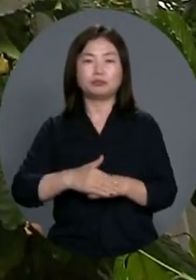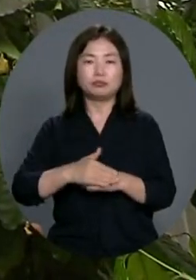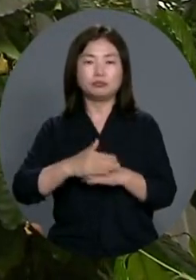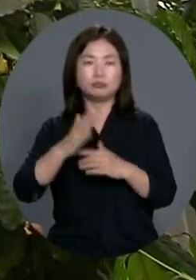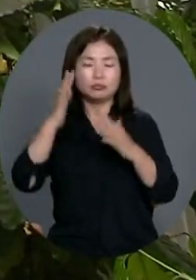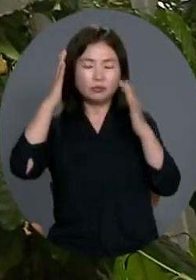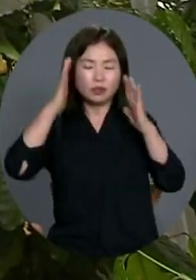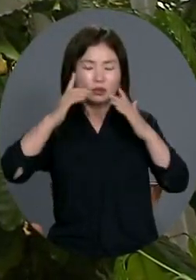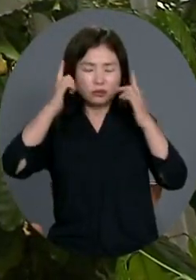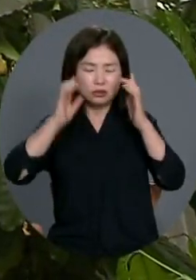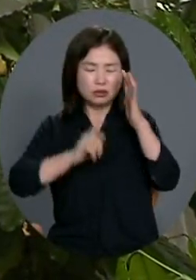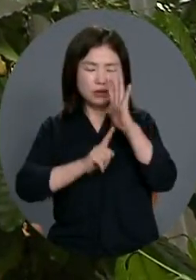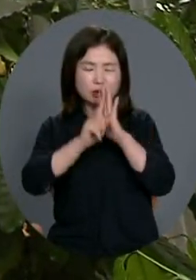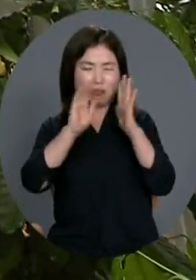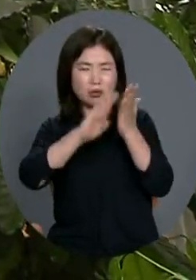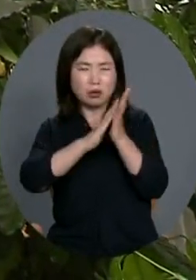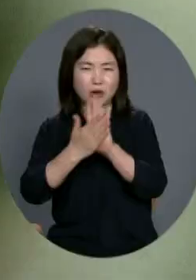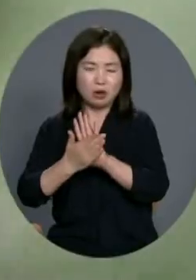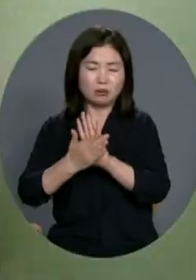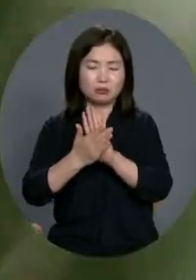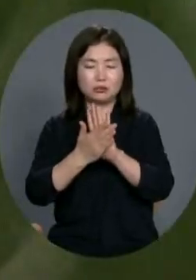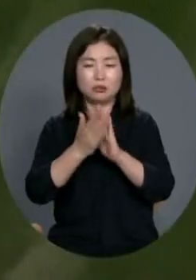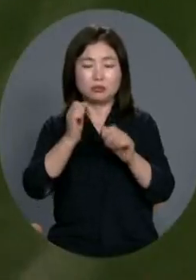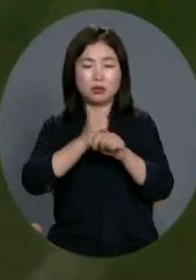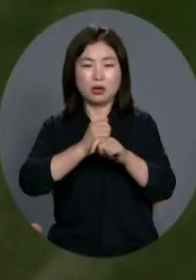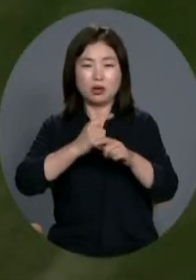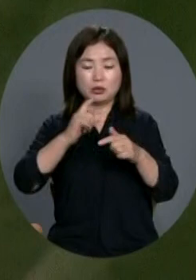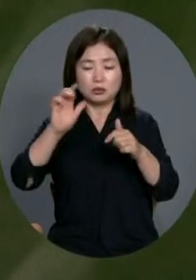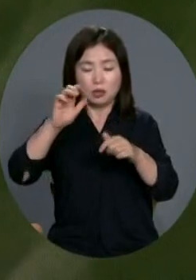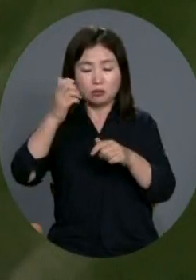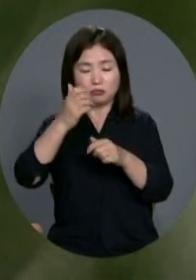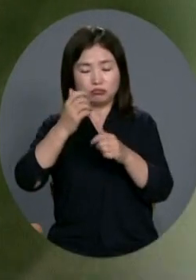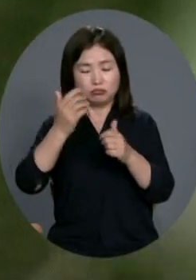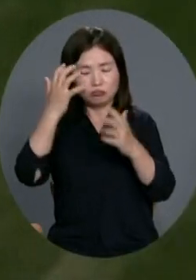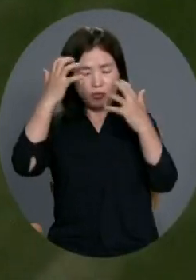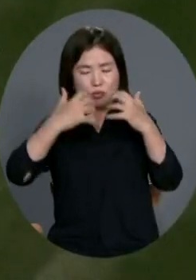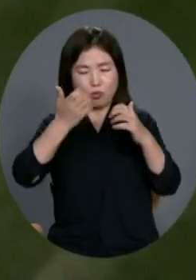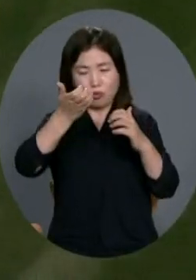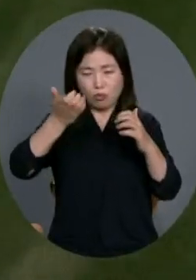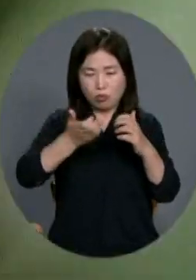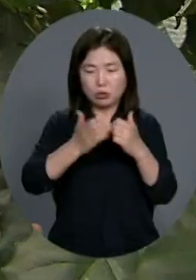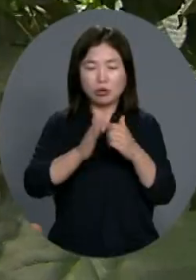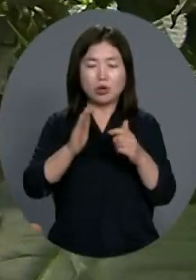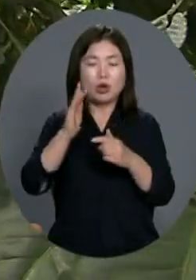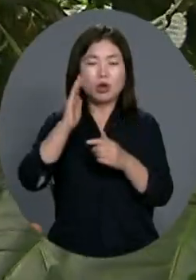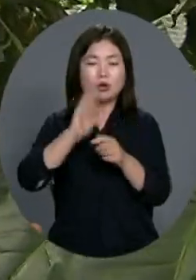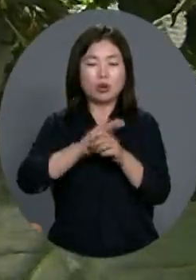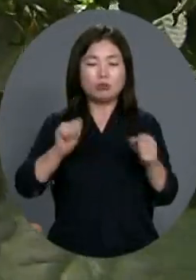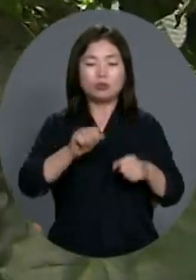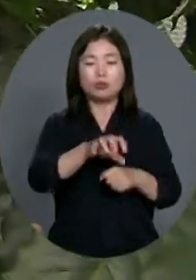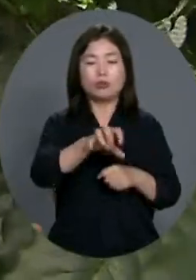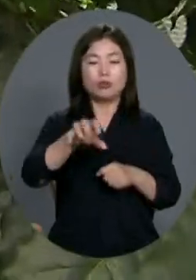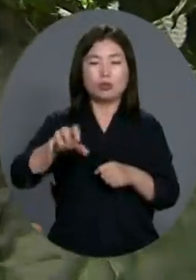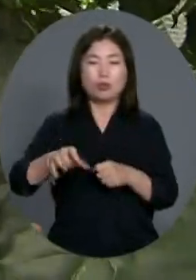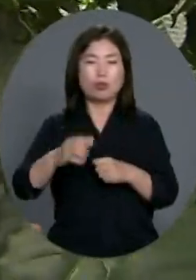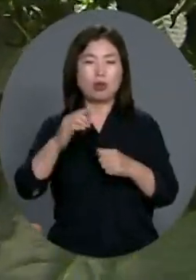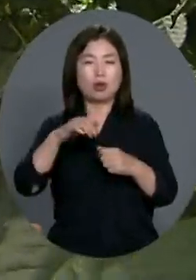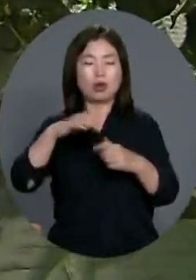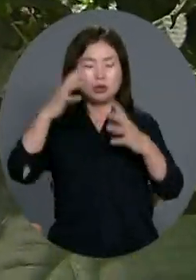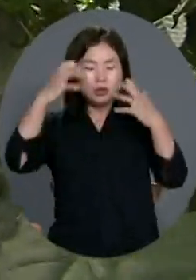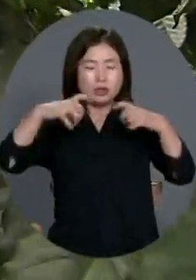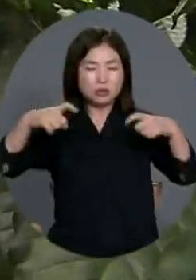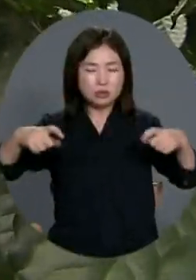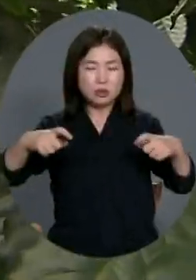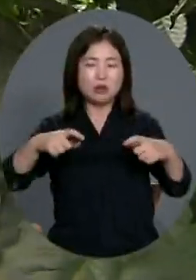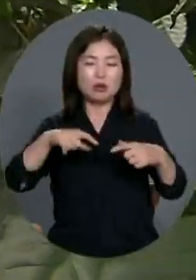온난화가 빨라지고 열대 과일의 북방 한계선이 북상하면서 이제는 경북 지역 곳곳에서 열대